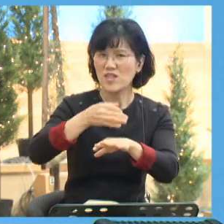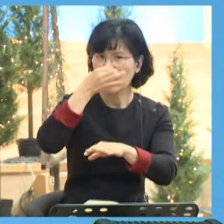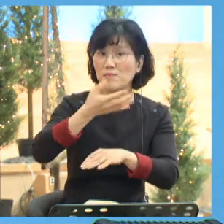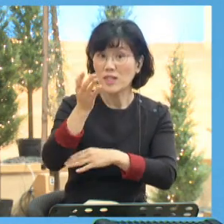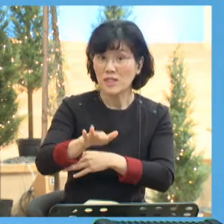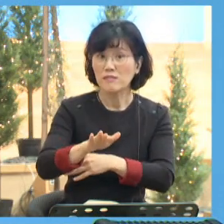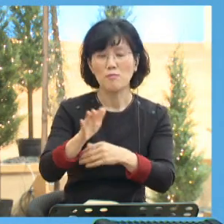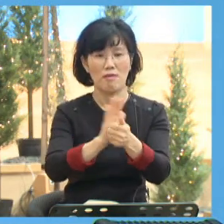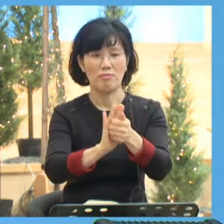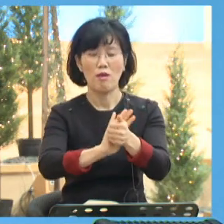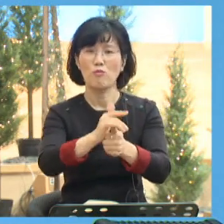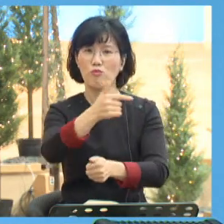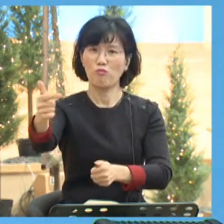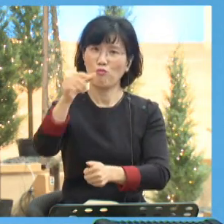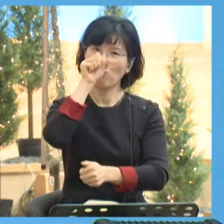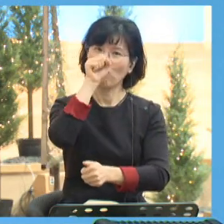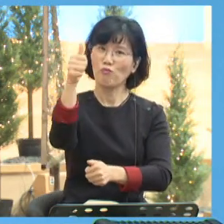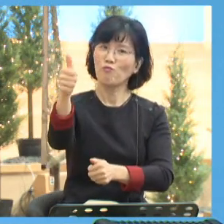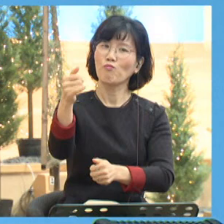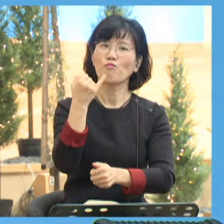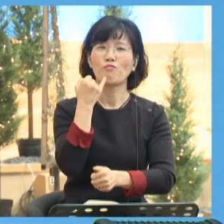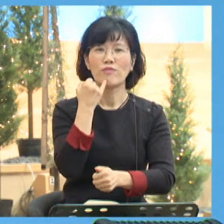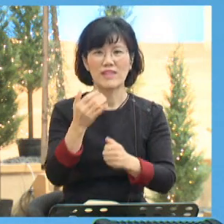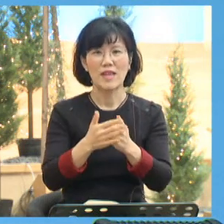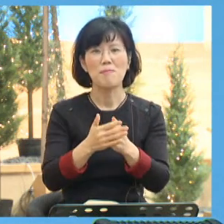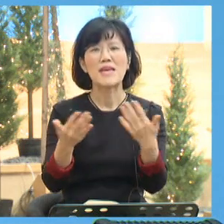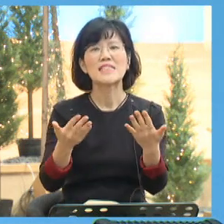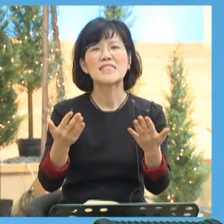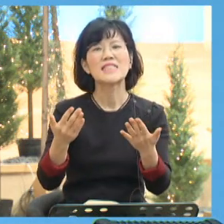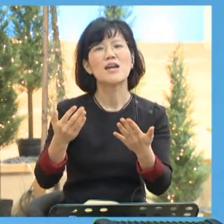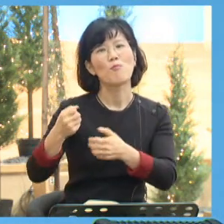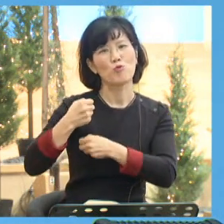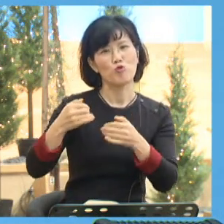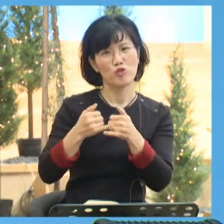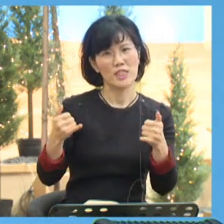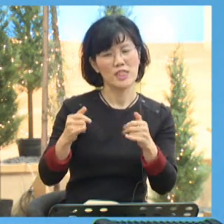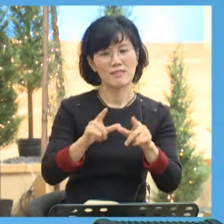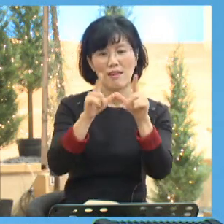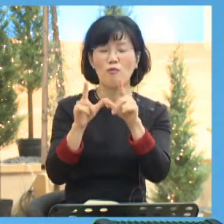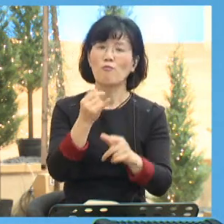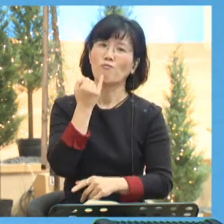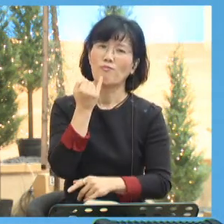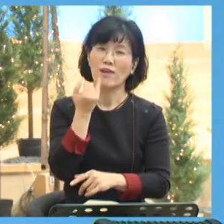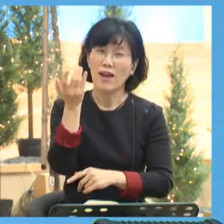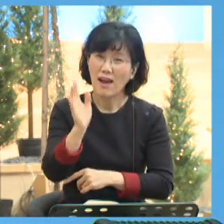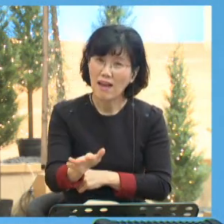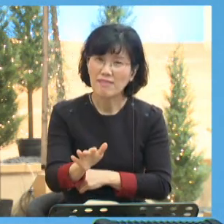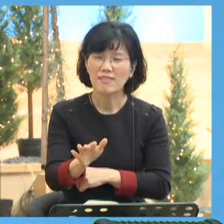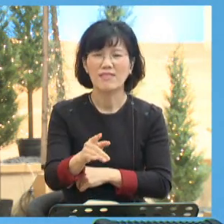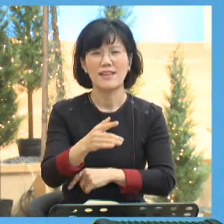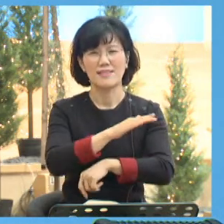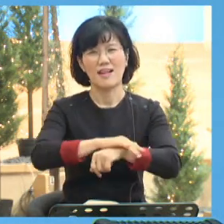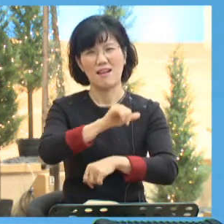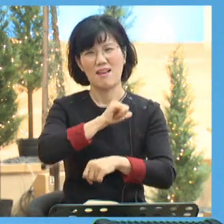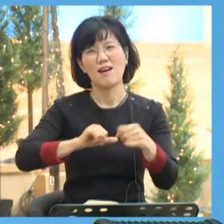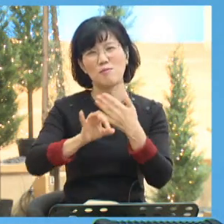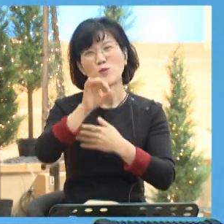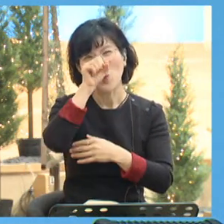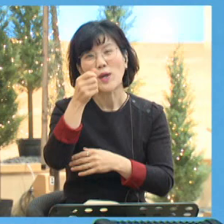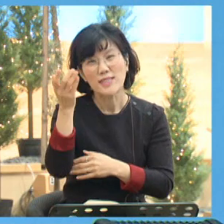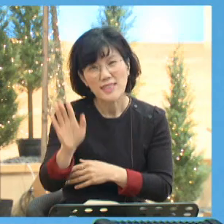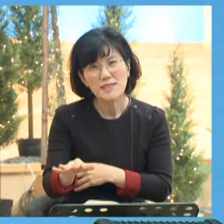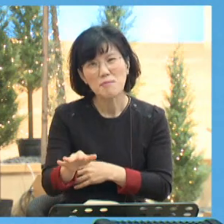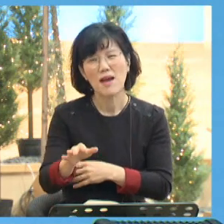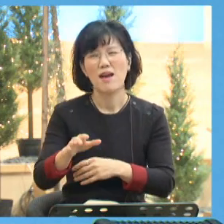괜찮거든요 생활 할 만하고 등 직업군 이미 자라요 생활만 하거든요 그런데 그렇게 잘 버텨서 얼마나 좋아 그런데